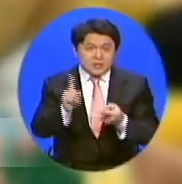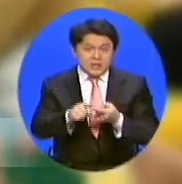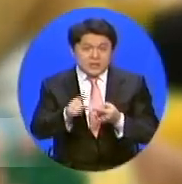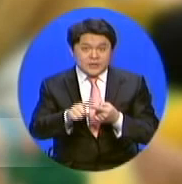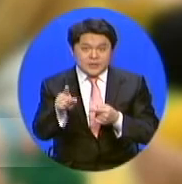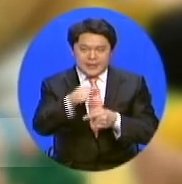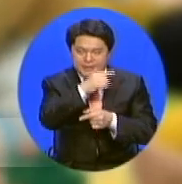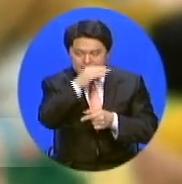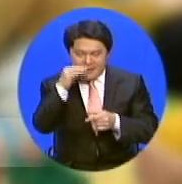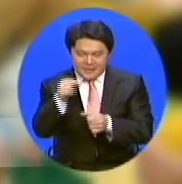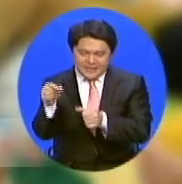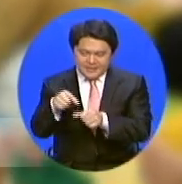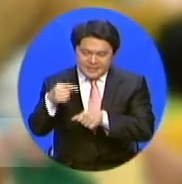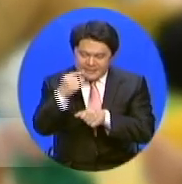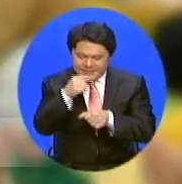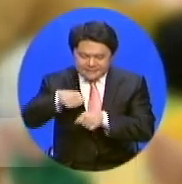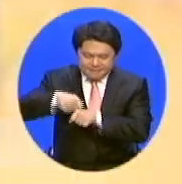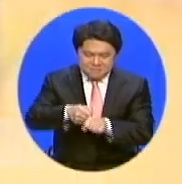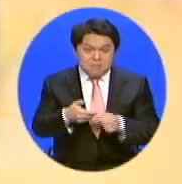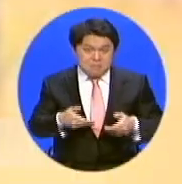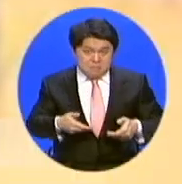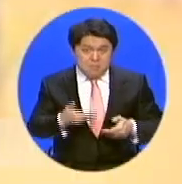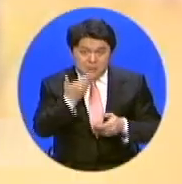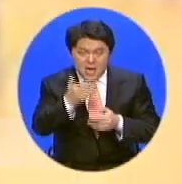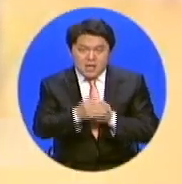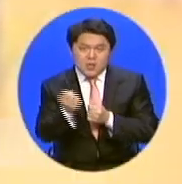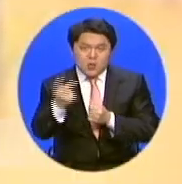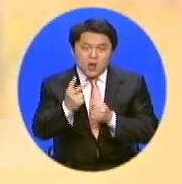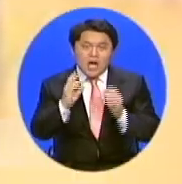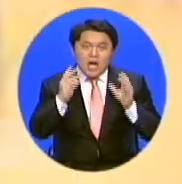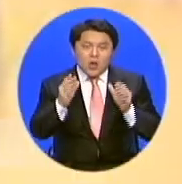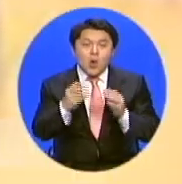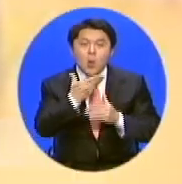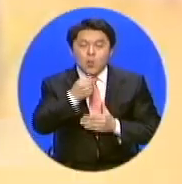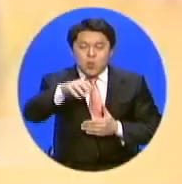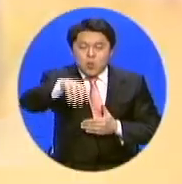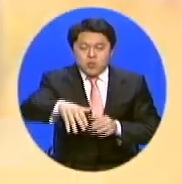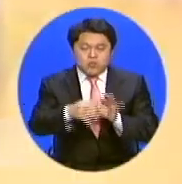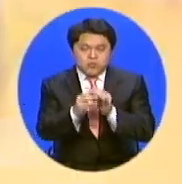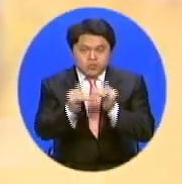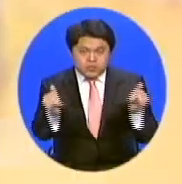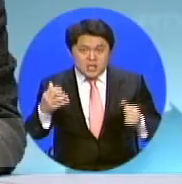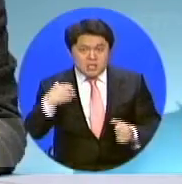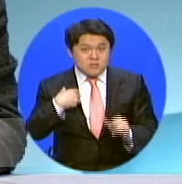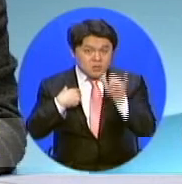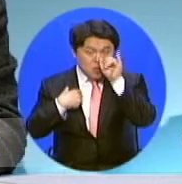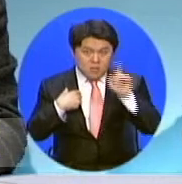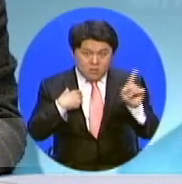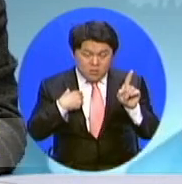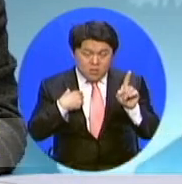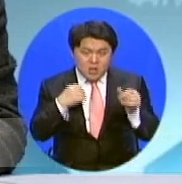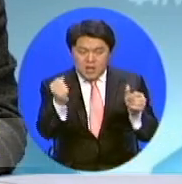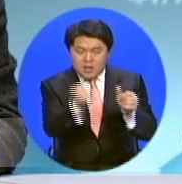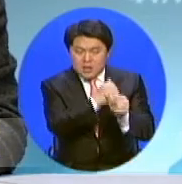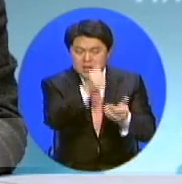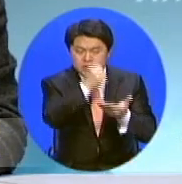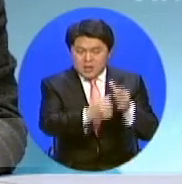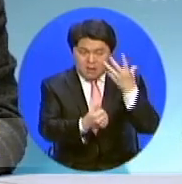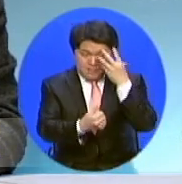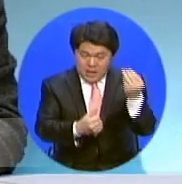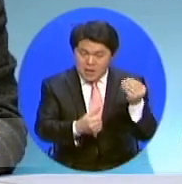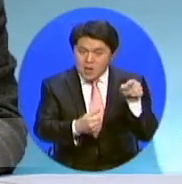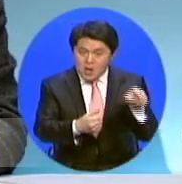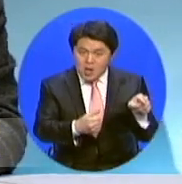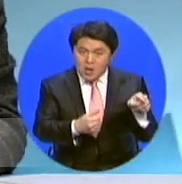찾아가지 않을까 이런 기대를 좀 해보게 되고요. 아동복지시설 관계자들 또 의무사항이 하나 생겼습니다. 네. 그러니까 아동학대 범죄를 목격한